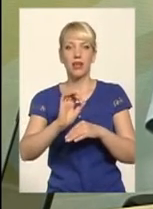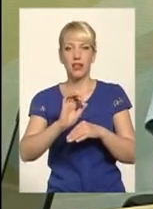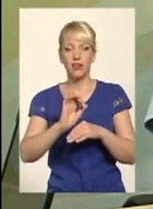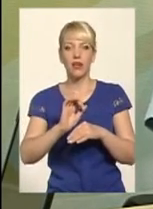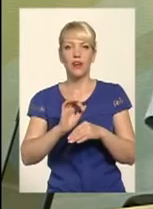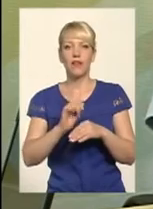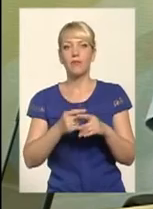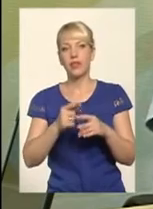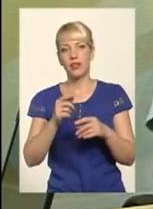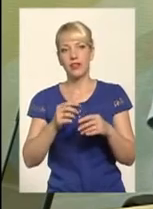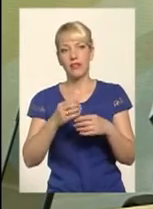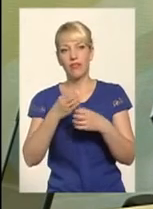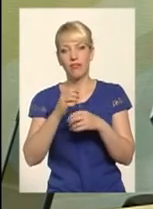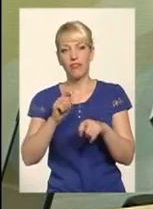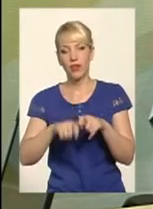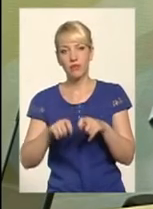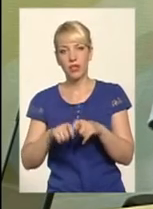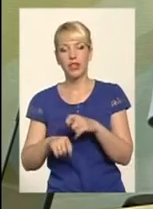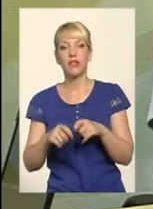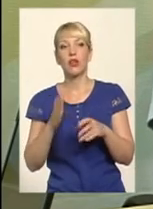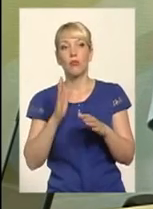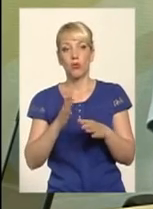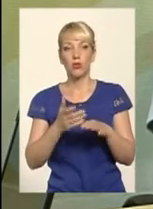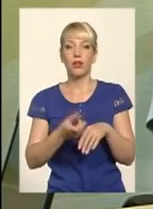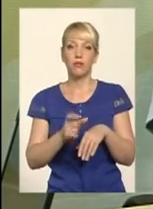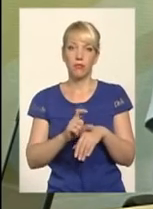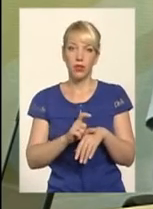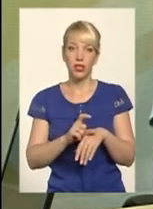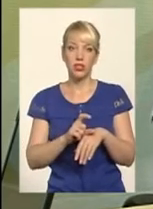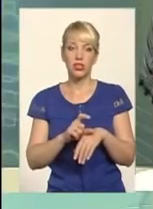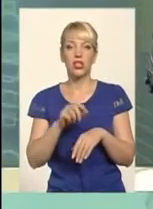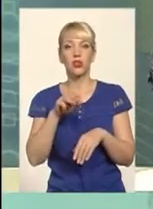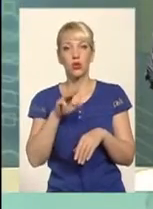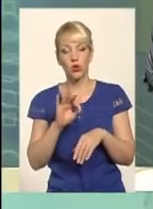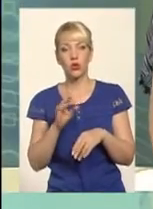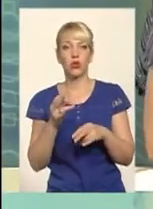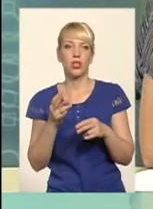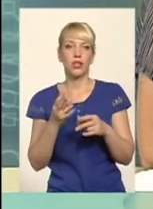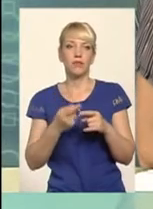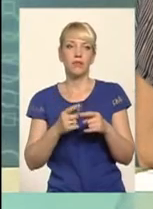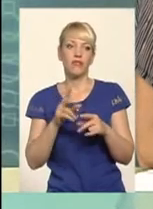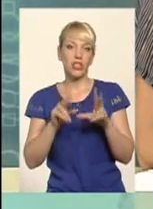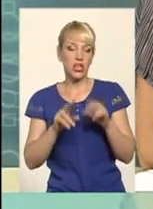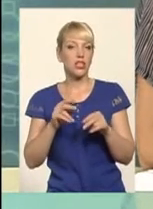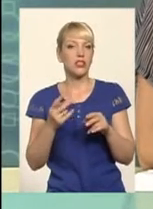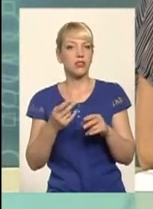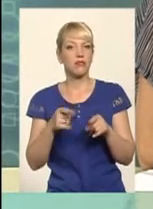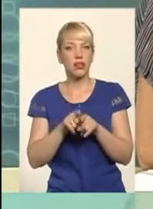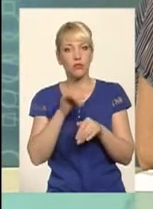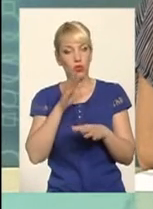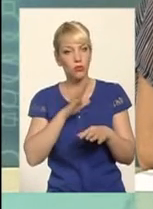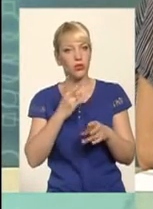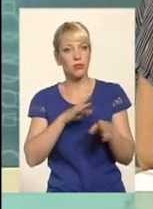будемо тоді до антимонопольного комітету звертатися, бо так не може бути. Власне, ви от і в теорії, і на практиці добре знайомі з